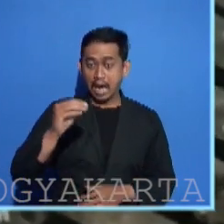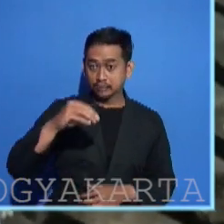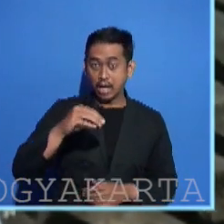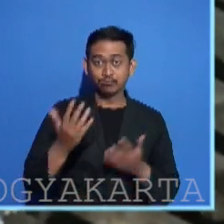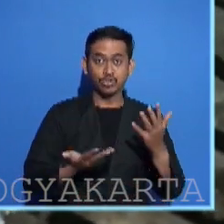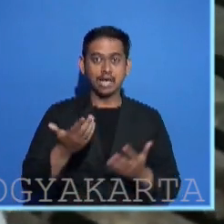menjadi lebih stabil